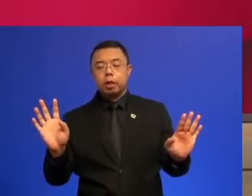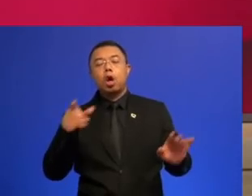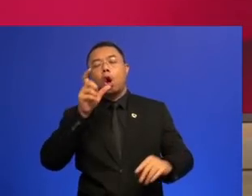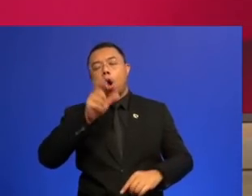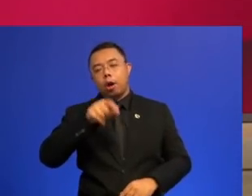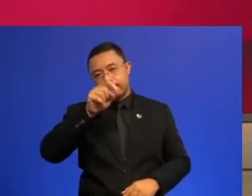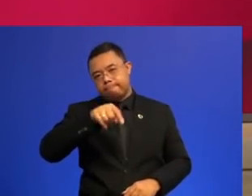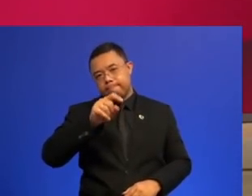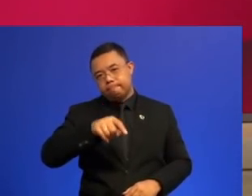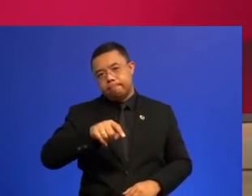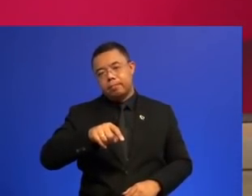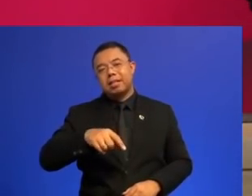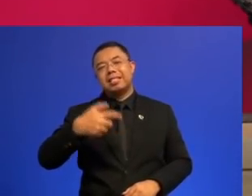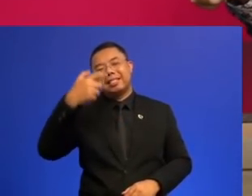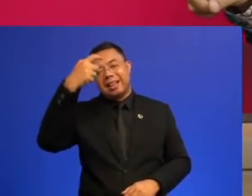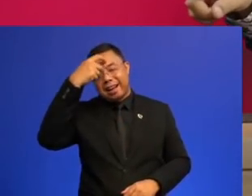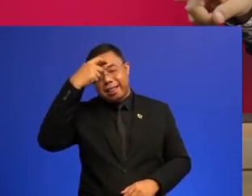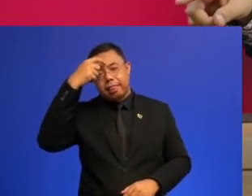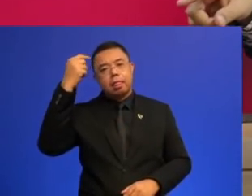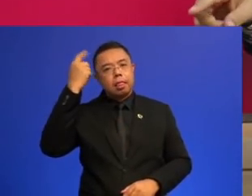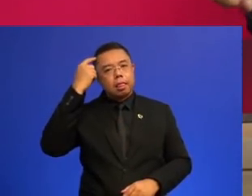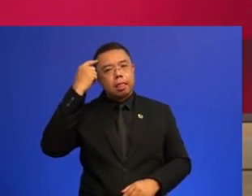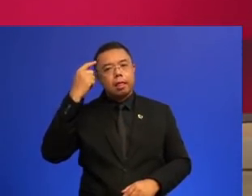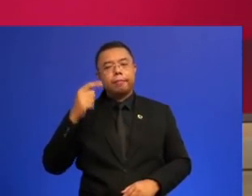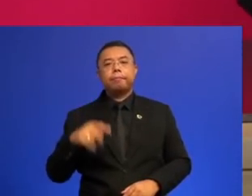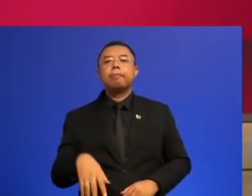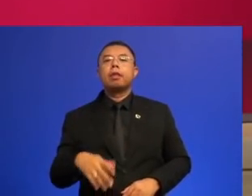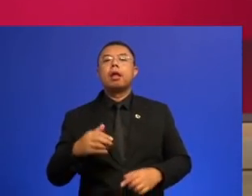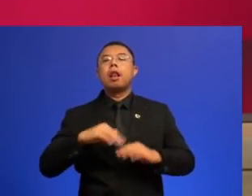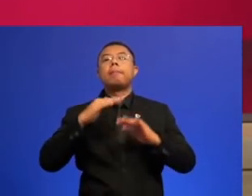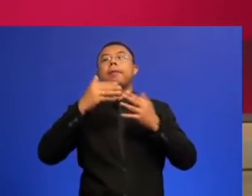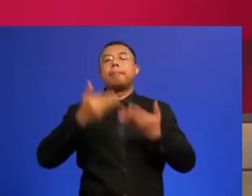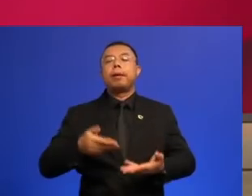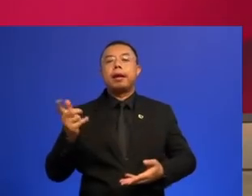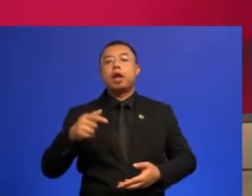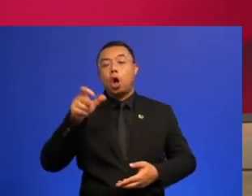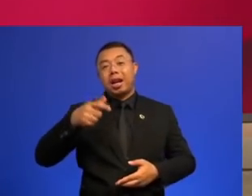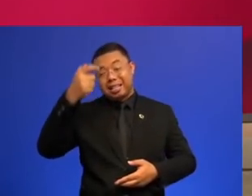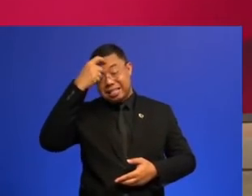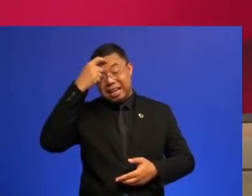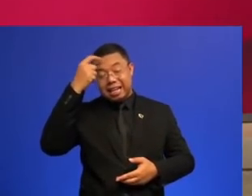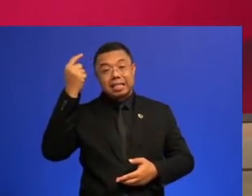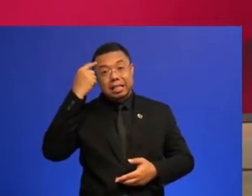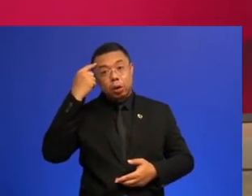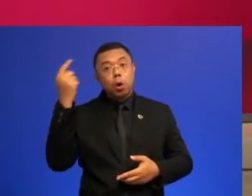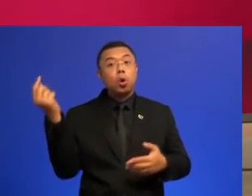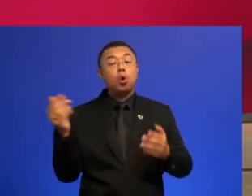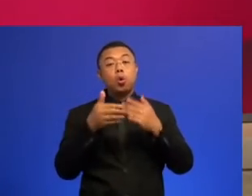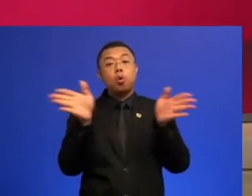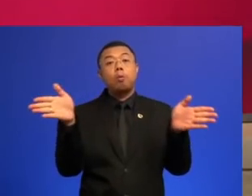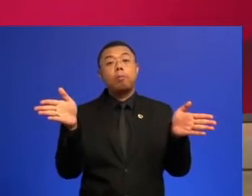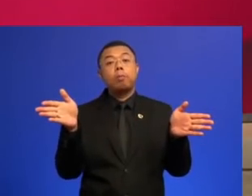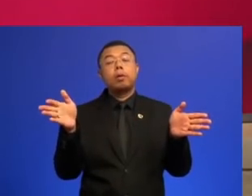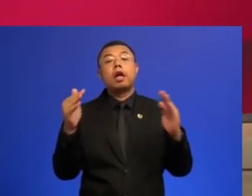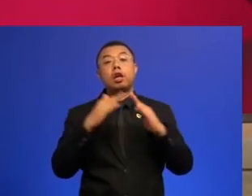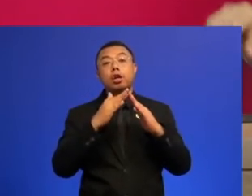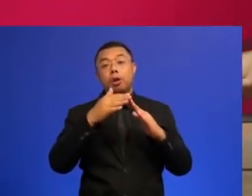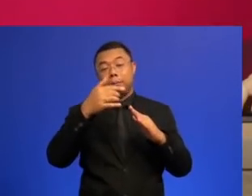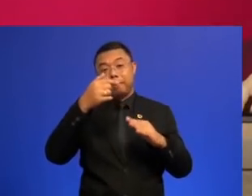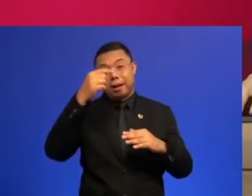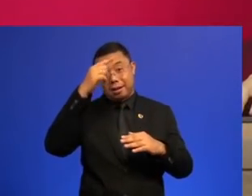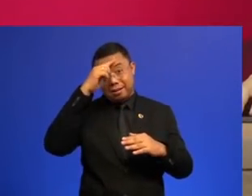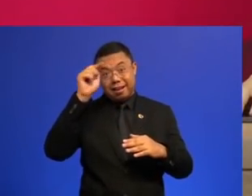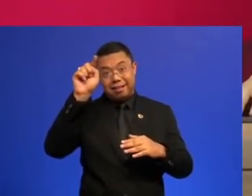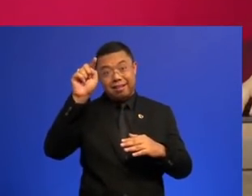Orang ini sakit jiwa. Dan lebih berat dari orang yang sakit jiwa pada umumnya di rumah sakit